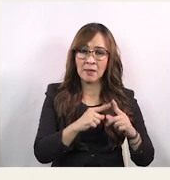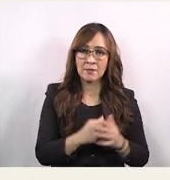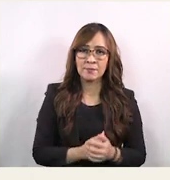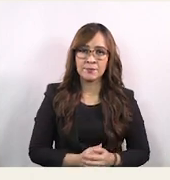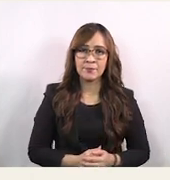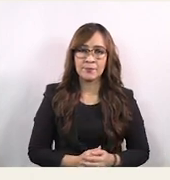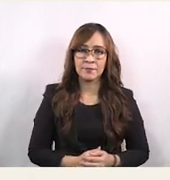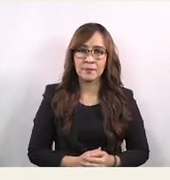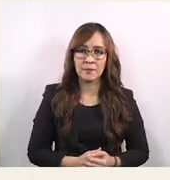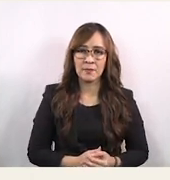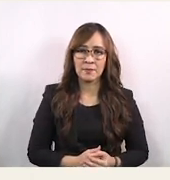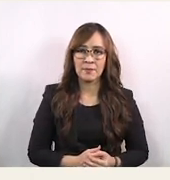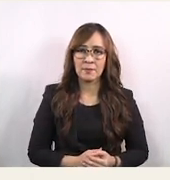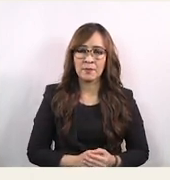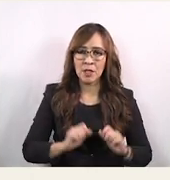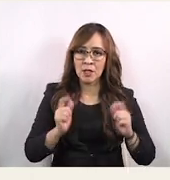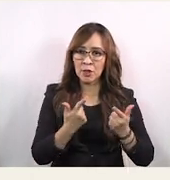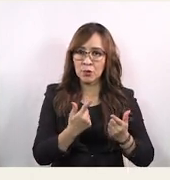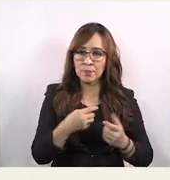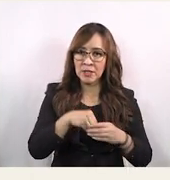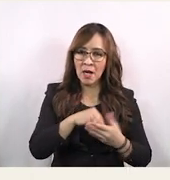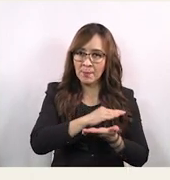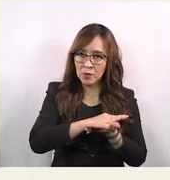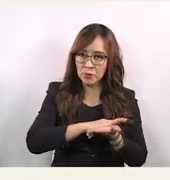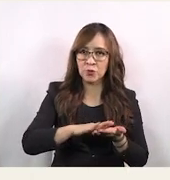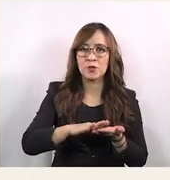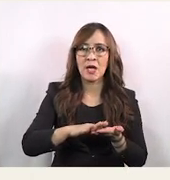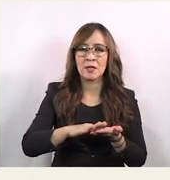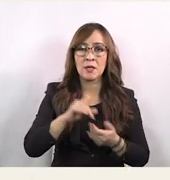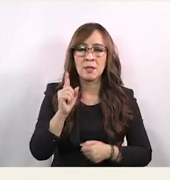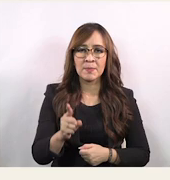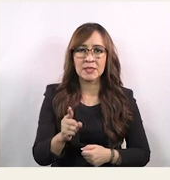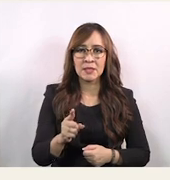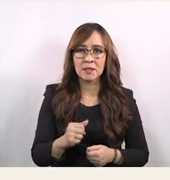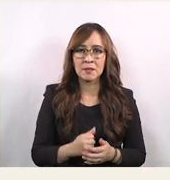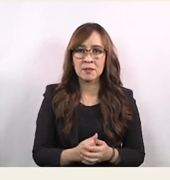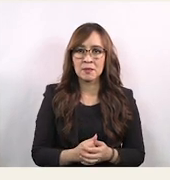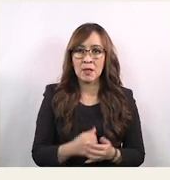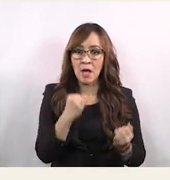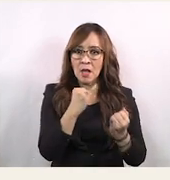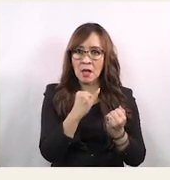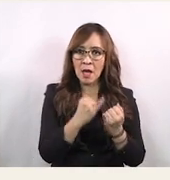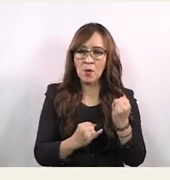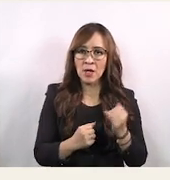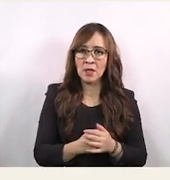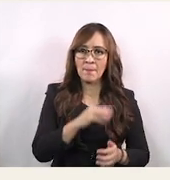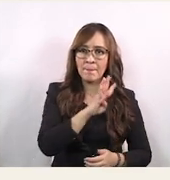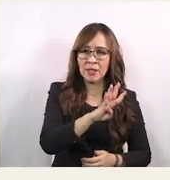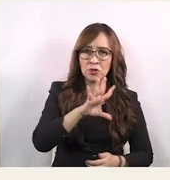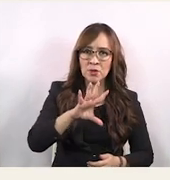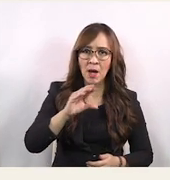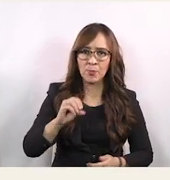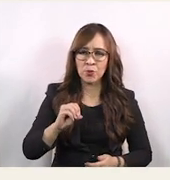kekudusan ini dia pegang Kingdom value Hai walaupun biar berhadapan dengan 450 lebih